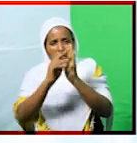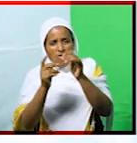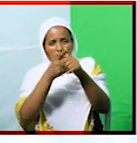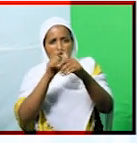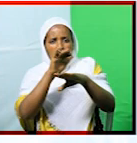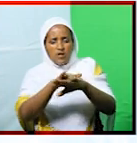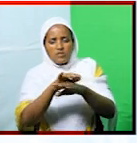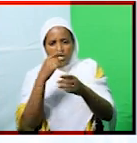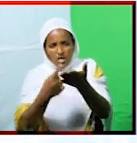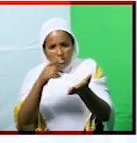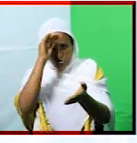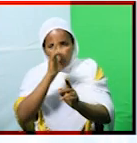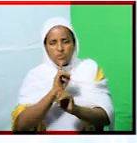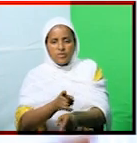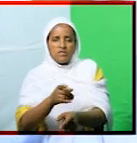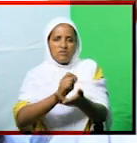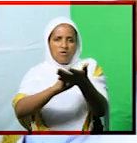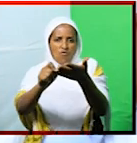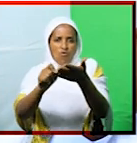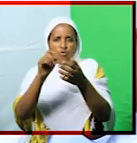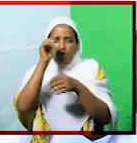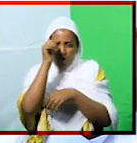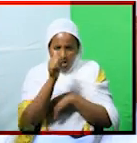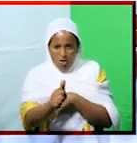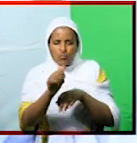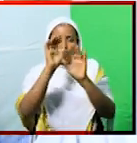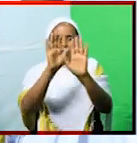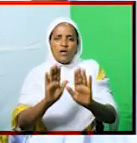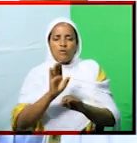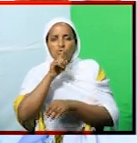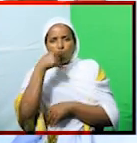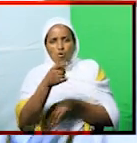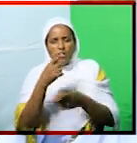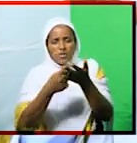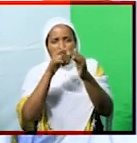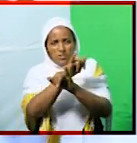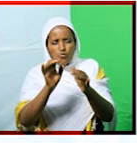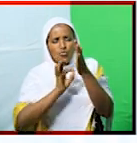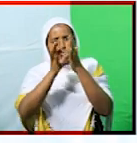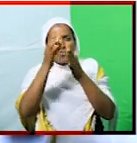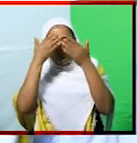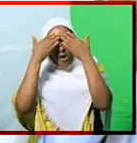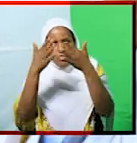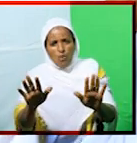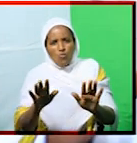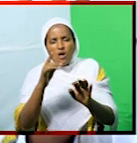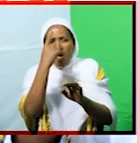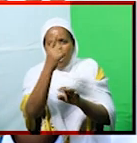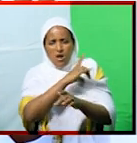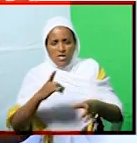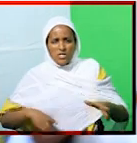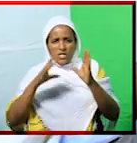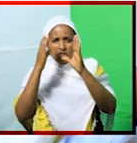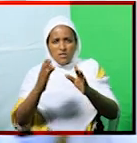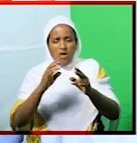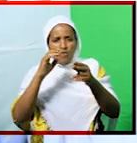የተጻፈችው ለነዚህ ሰዎች ነው። እርሱም ራሱን የበር ነኝ ብሏል። ግን እንደዚህ ያሉ ቁጥራቸው የማይታወቅ አንዴ ክርስቲያን ሆነናል